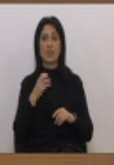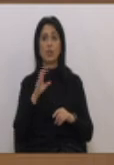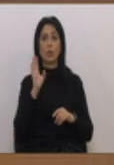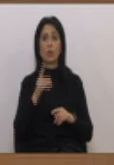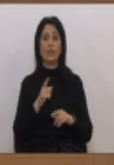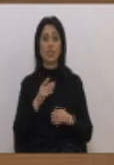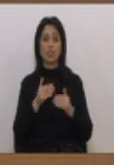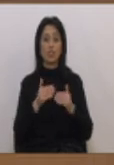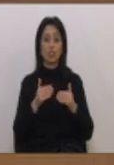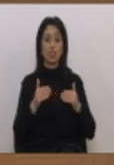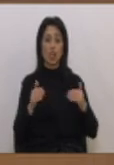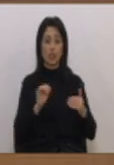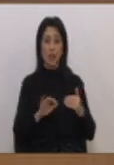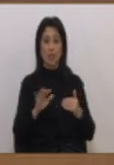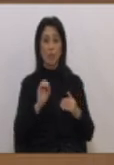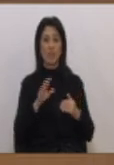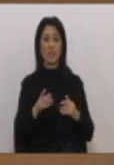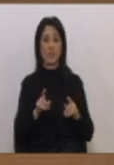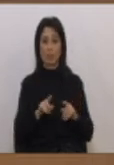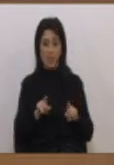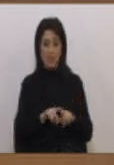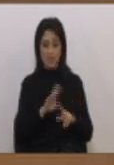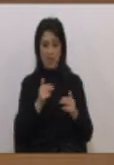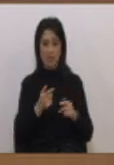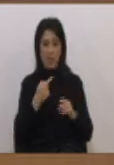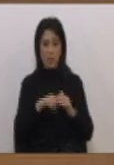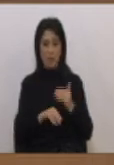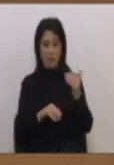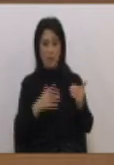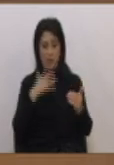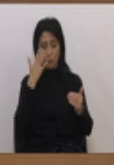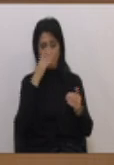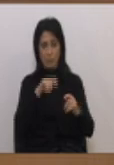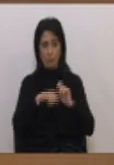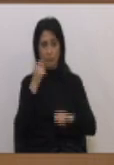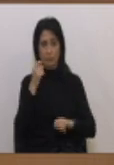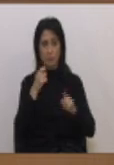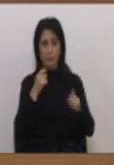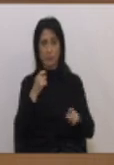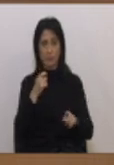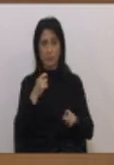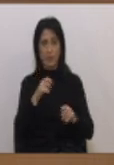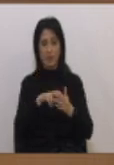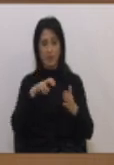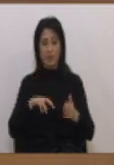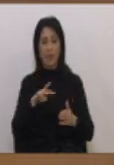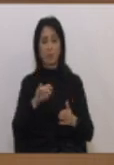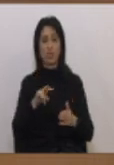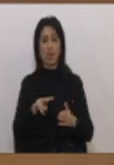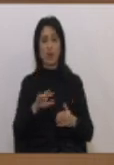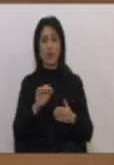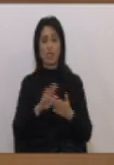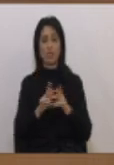upro șordeba. Europa svidre odesmet, ia chis ala perigam abdinarios cartulios nebis gadat scotele bidan. Rom gasul iu am șe tăcme bidan